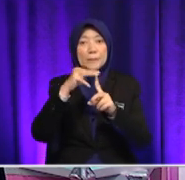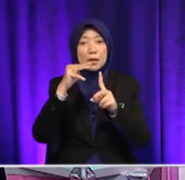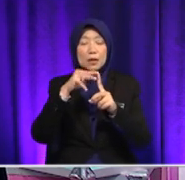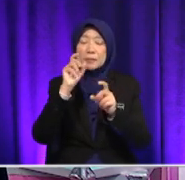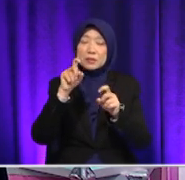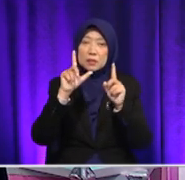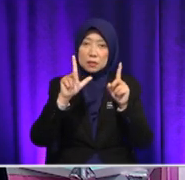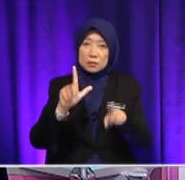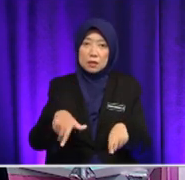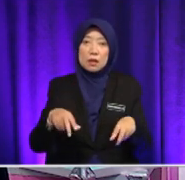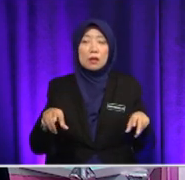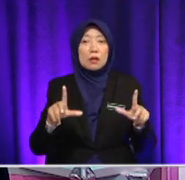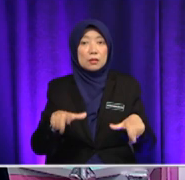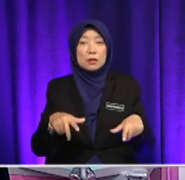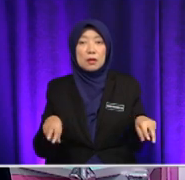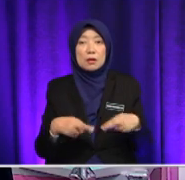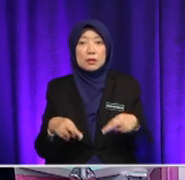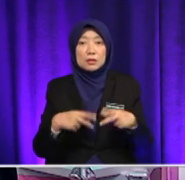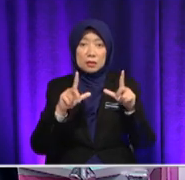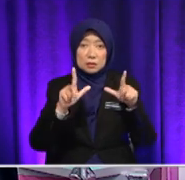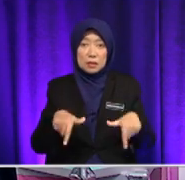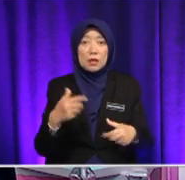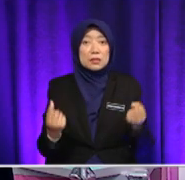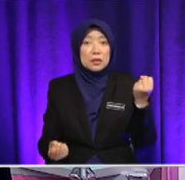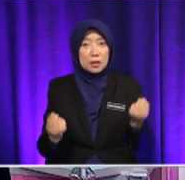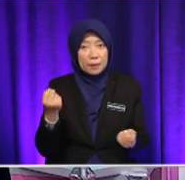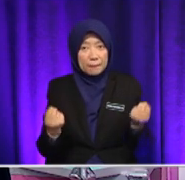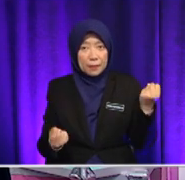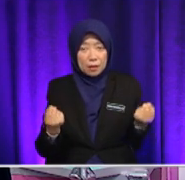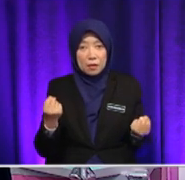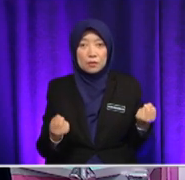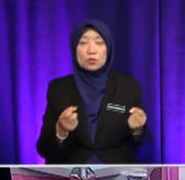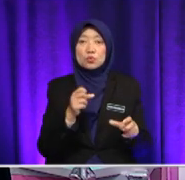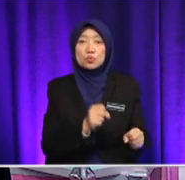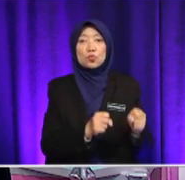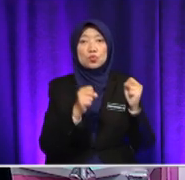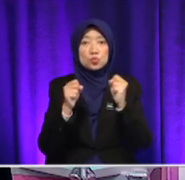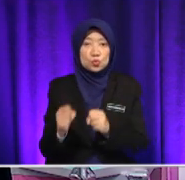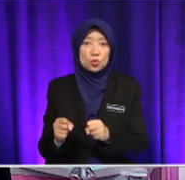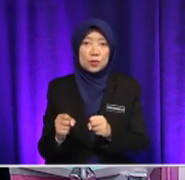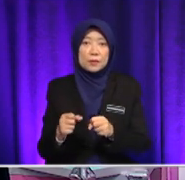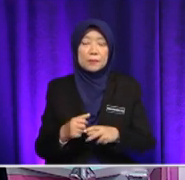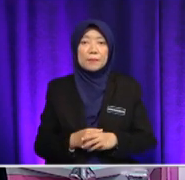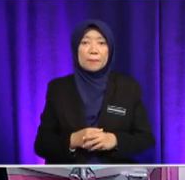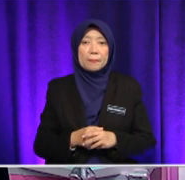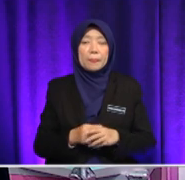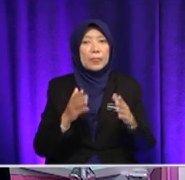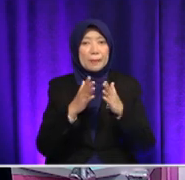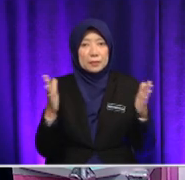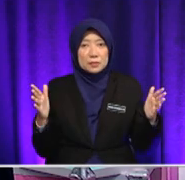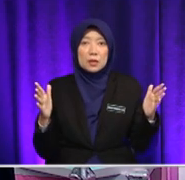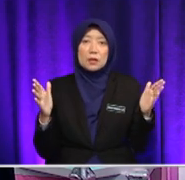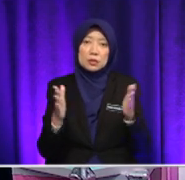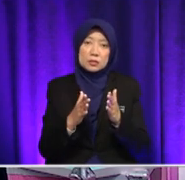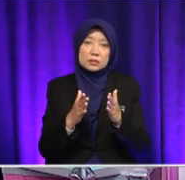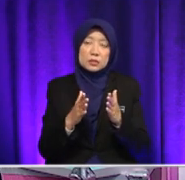keseimbangan ada kontranya Hah Ada Ski susunan eee besar ataupun kecil